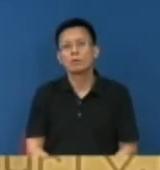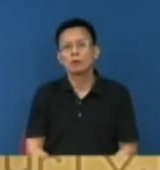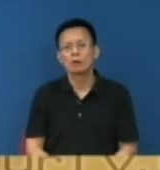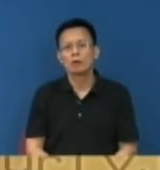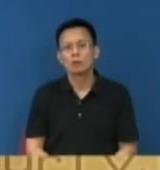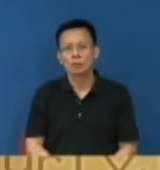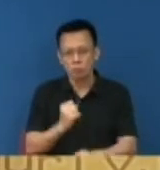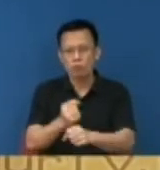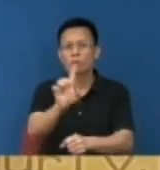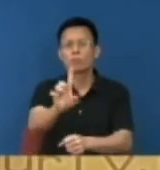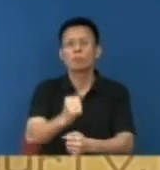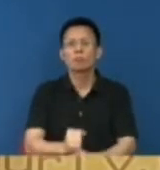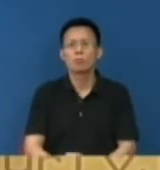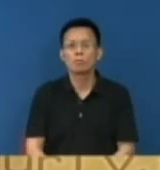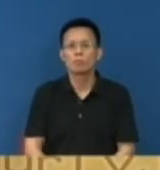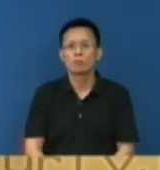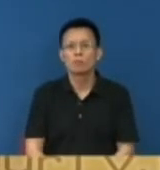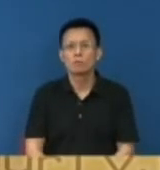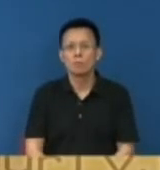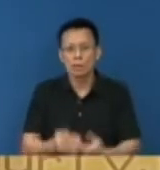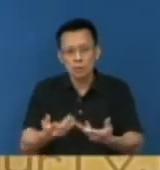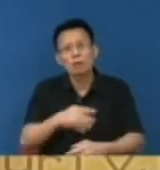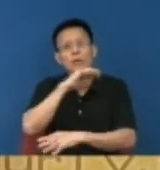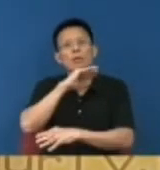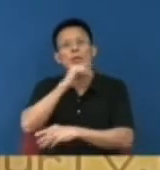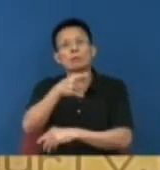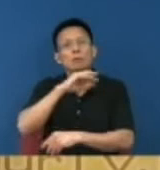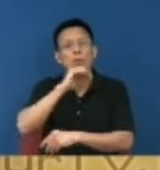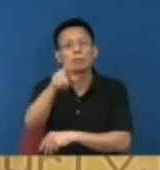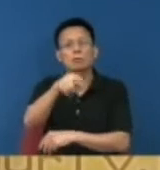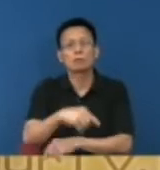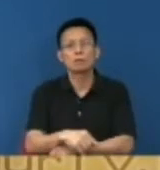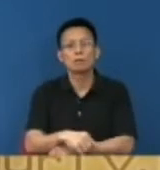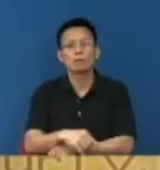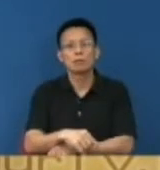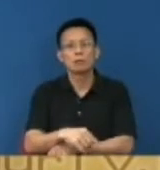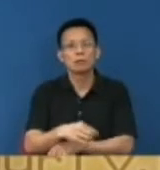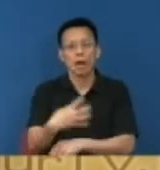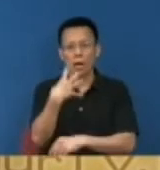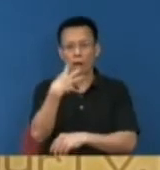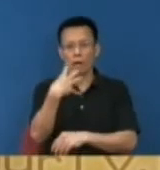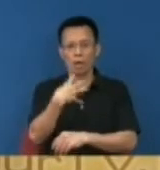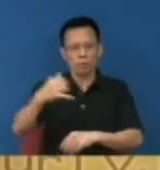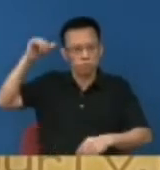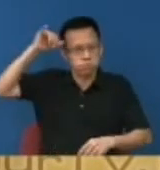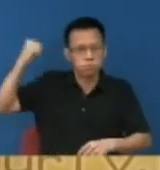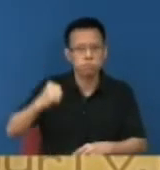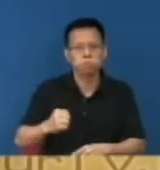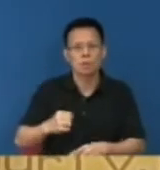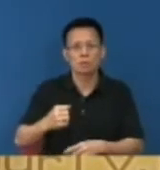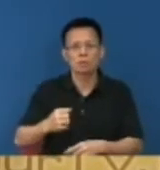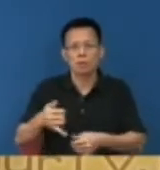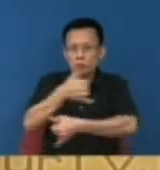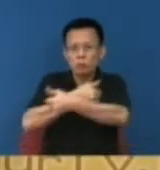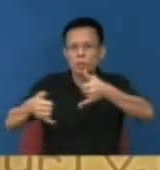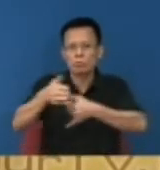你有咩做過？而家我期待緊啊！你譴責完我哋用暴力之後，又表演下你哋